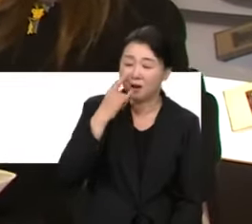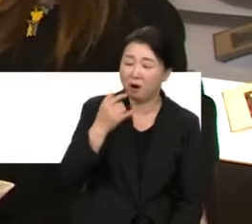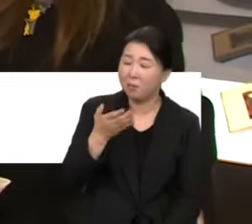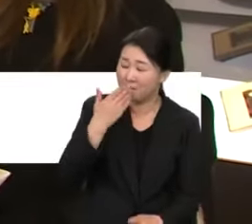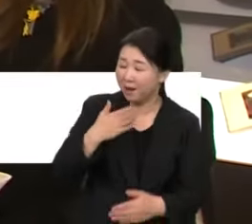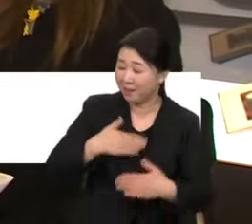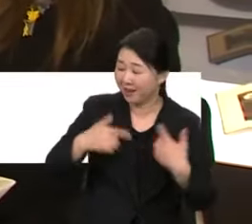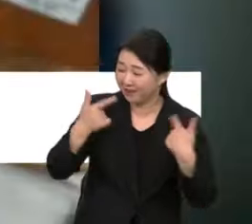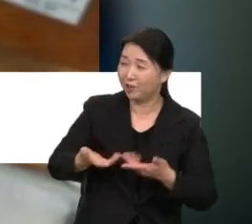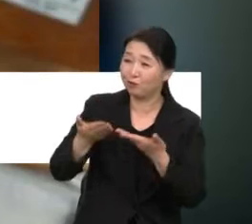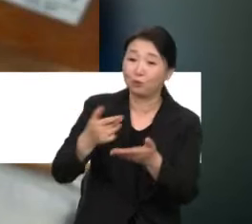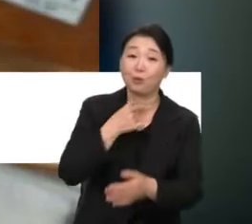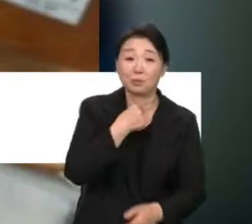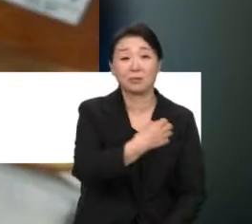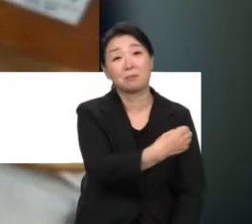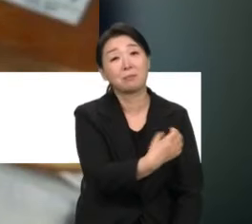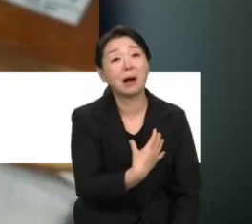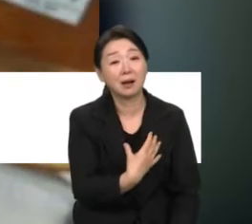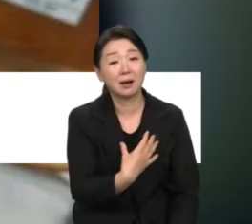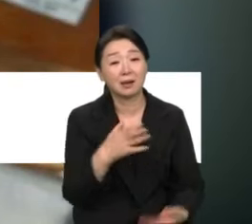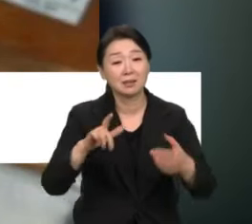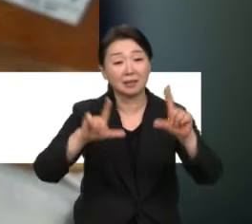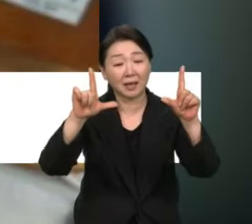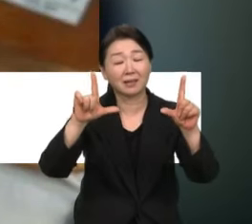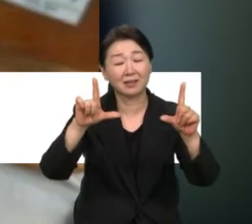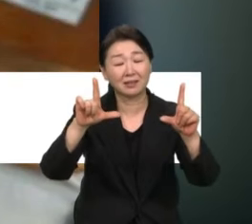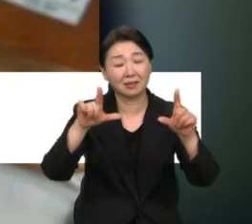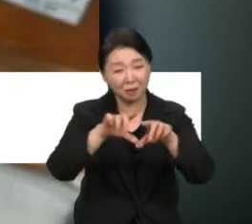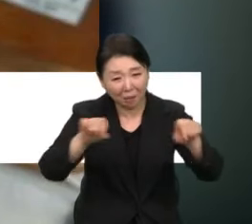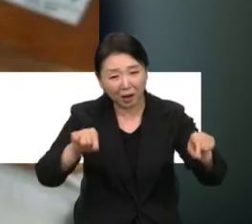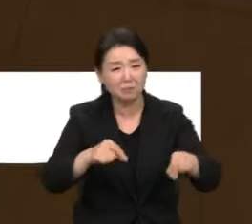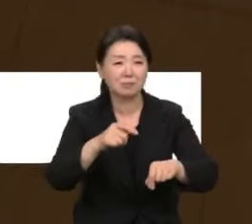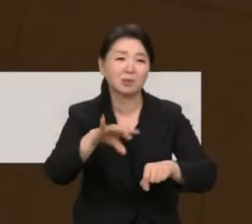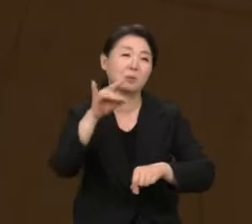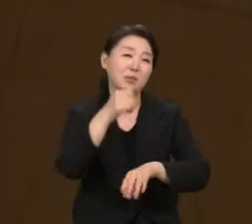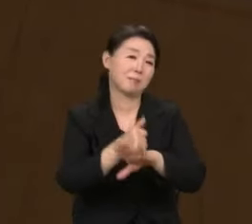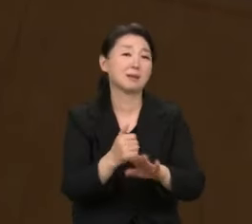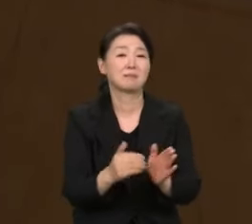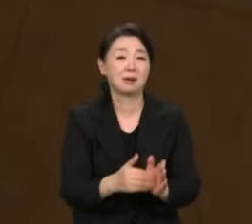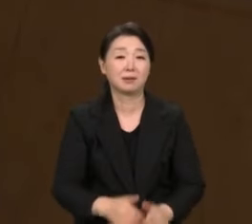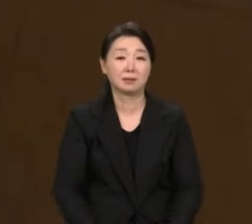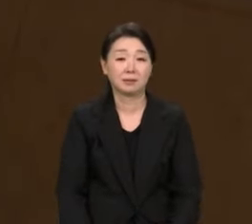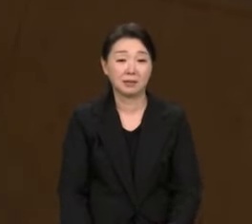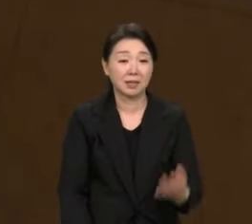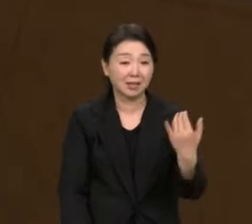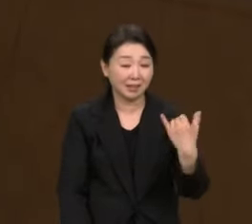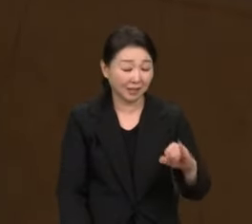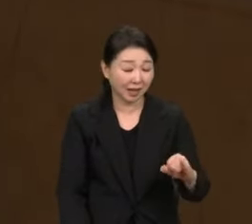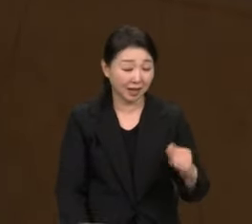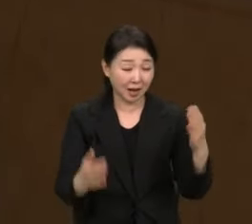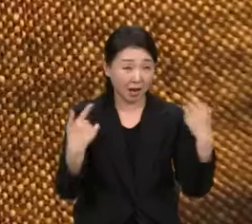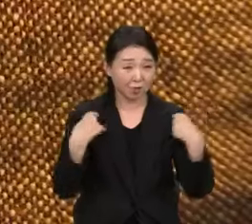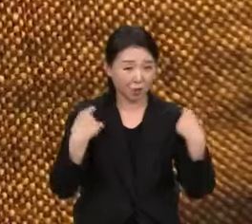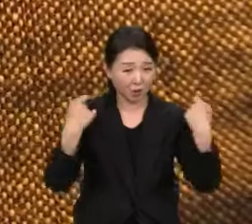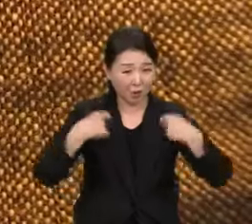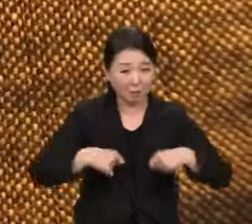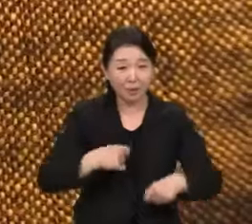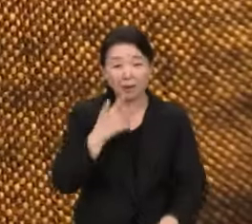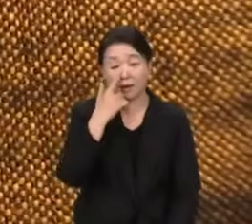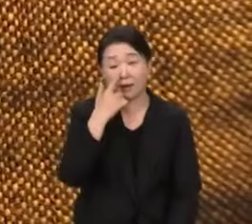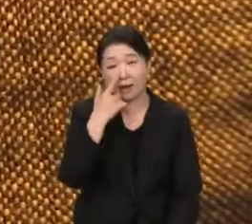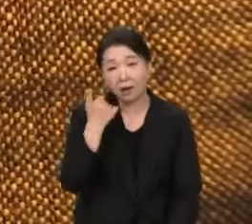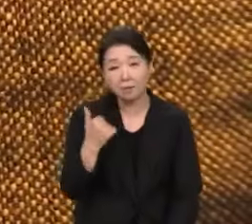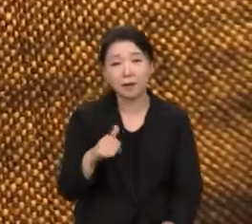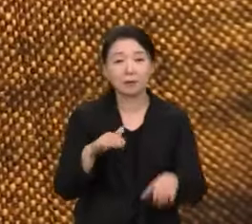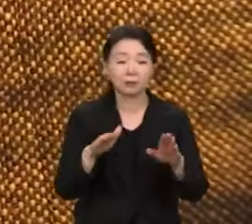내가 챙겨주고 싶다. 생일상이 처음이자 마지막이 됐던 거예요. 딸아이가 입던 교복 앞에서 아빠는